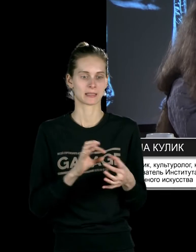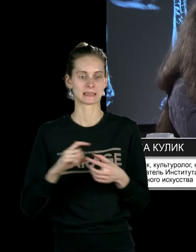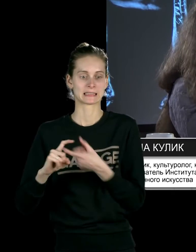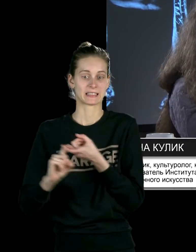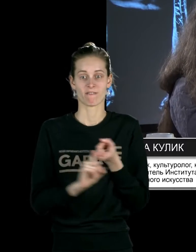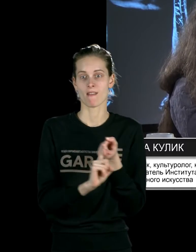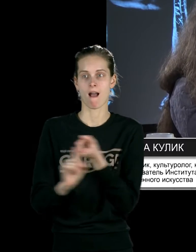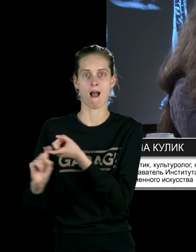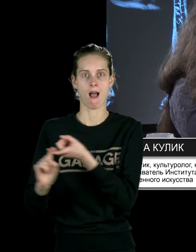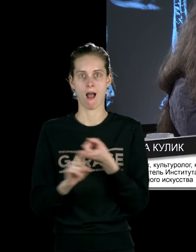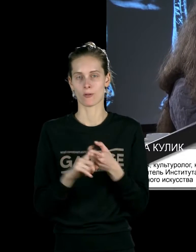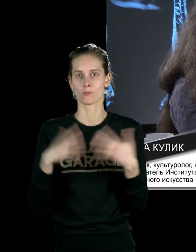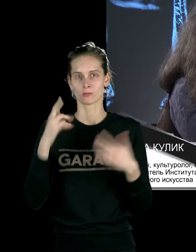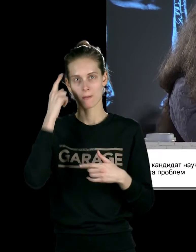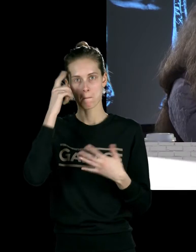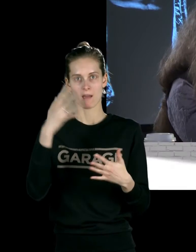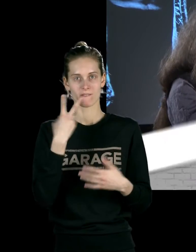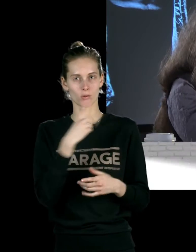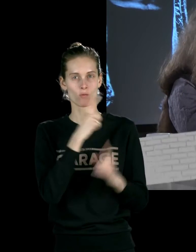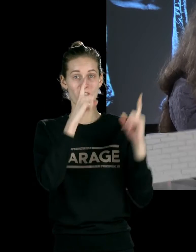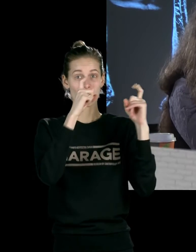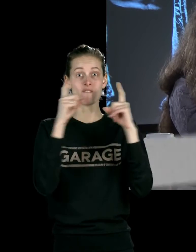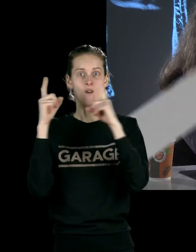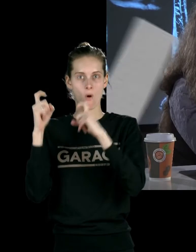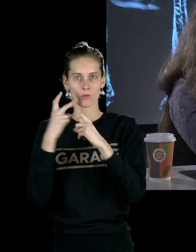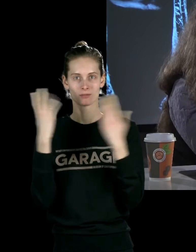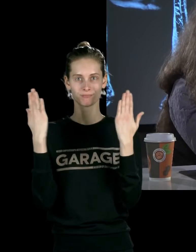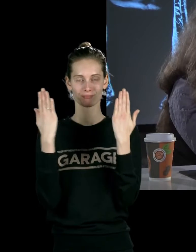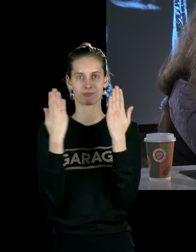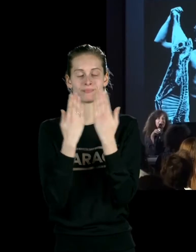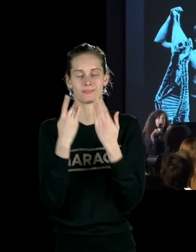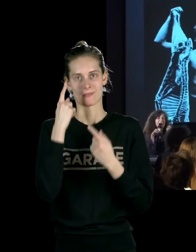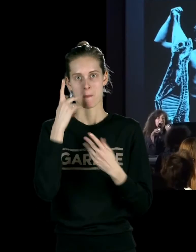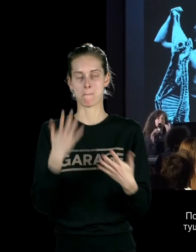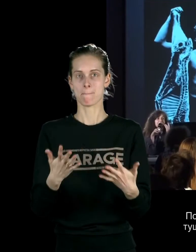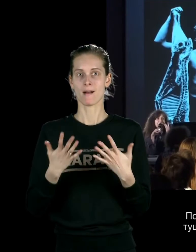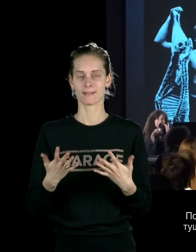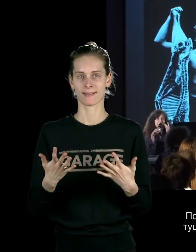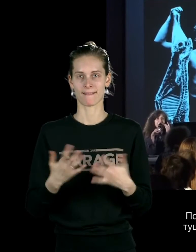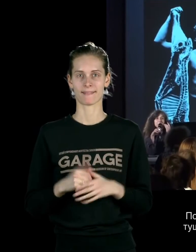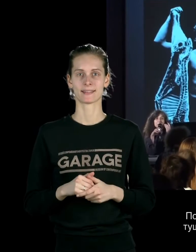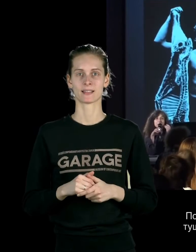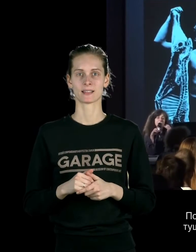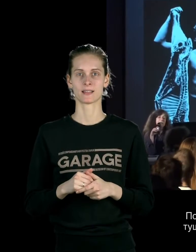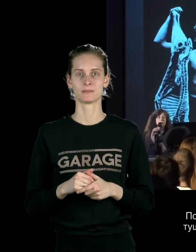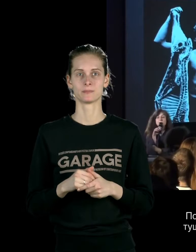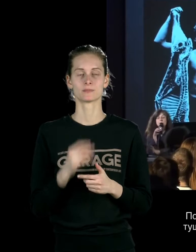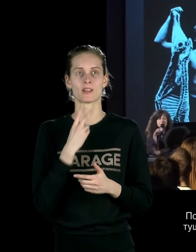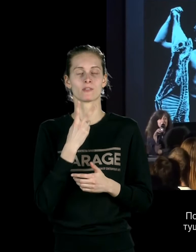уже по фотографиям, которые я выбрала для заставки нашей лекции, где